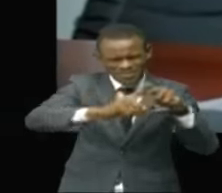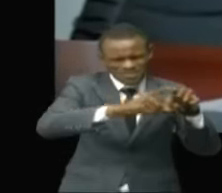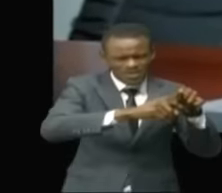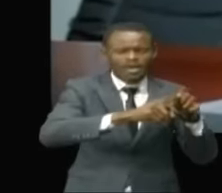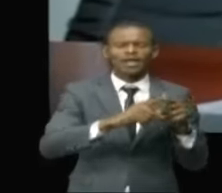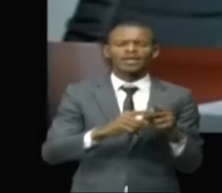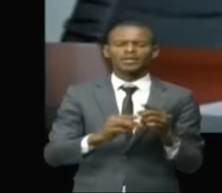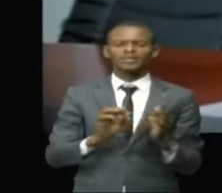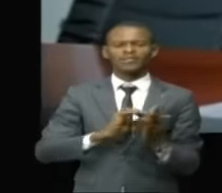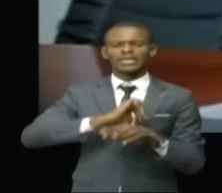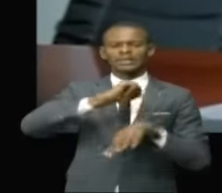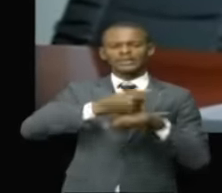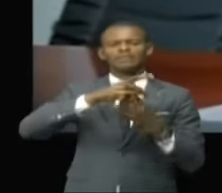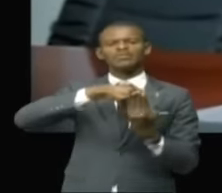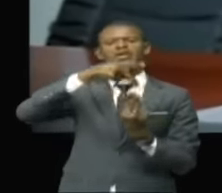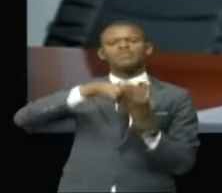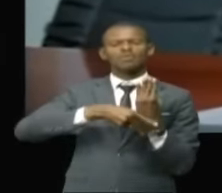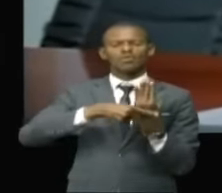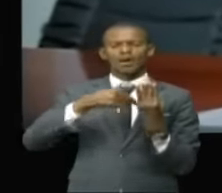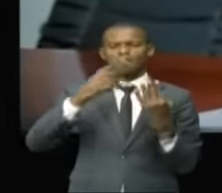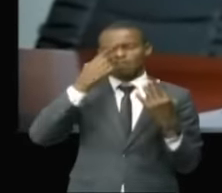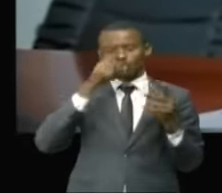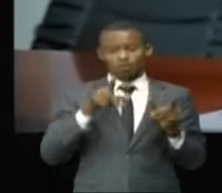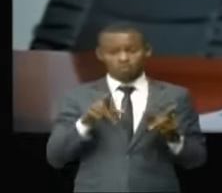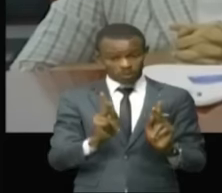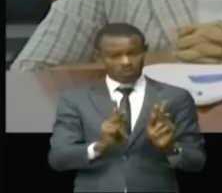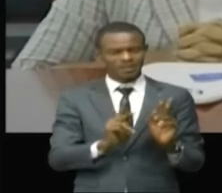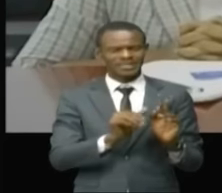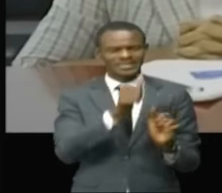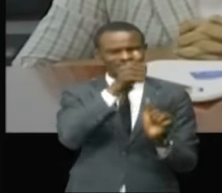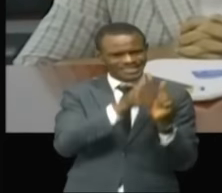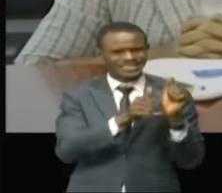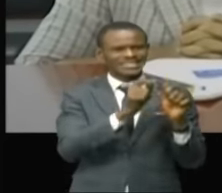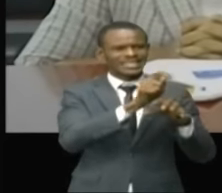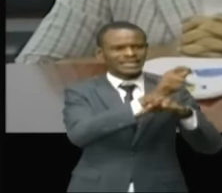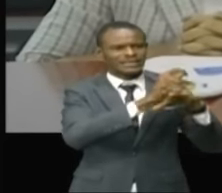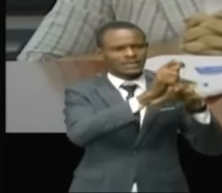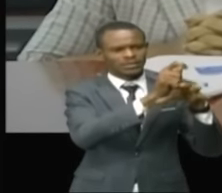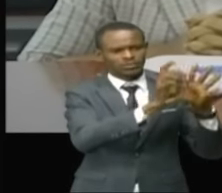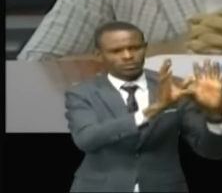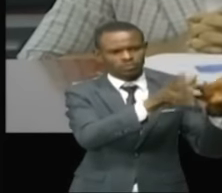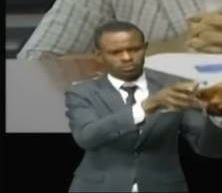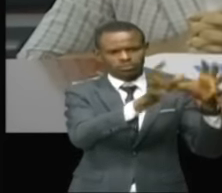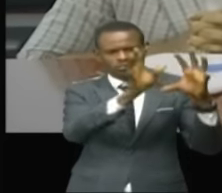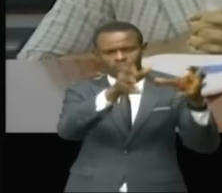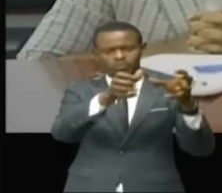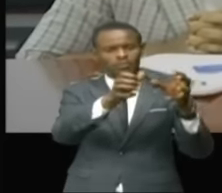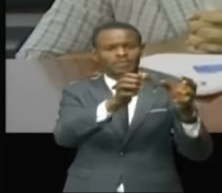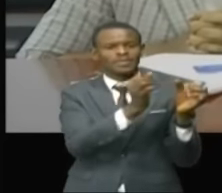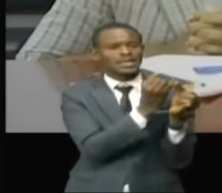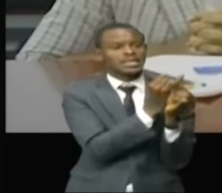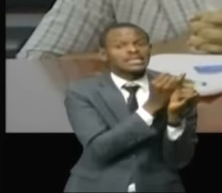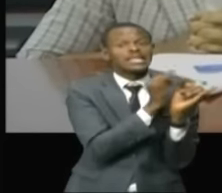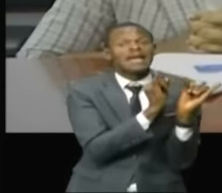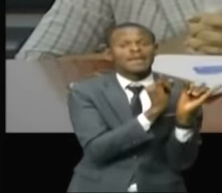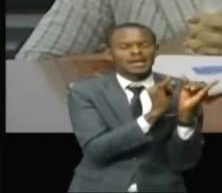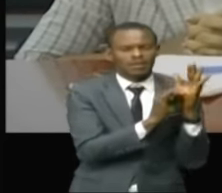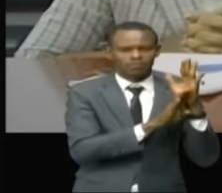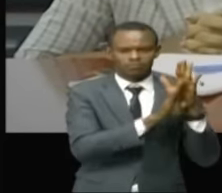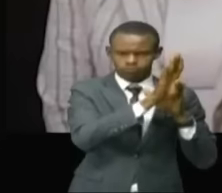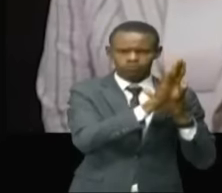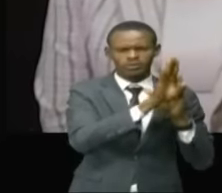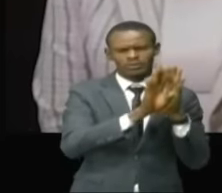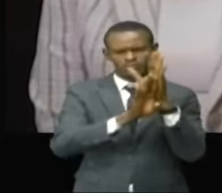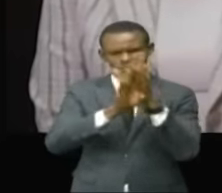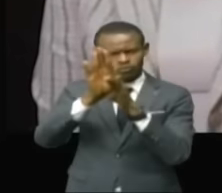nous avons vu qu'il y avait beaucoup de choses en commun par rapport à notre projet, la manière dont on fonctionne, les projets que nous implémentons dans ces zones.